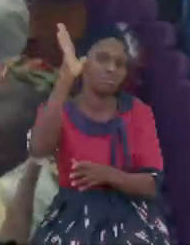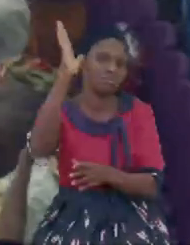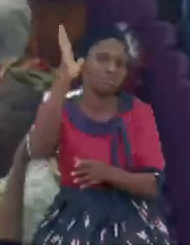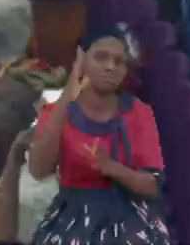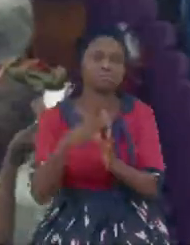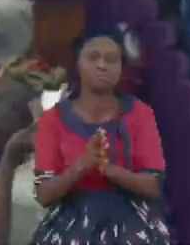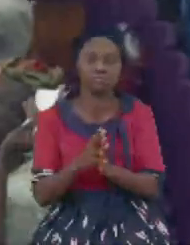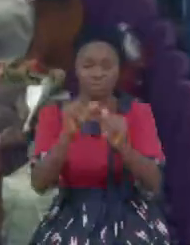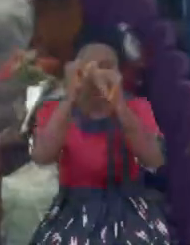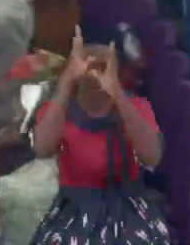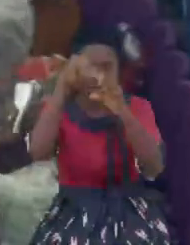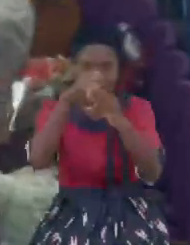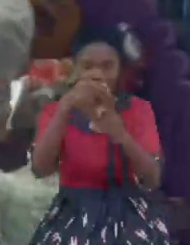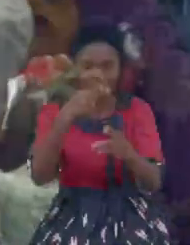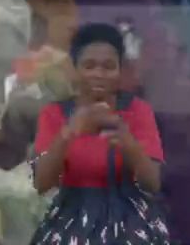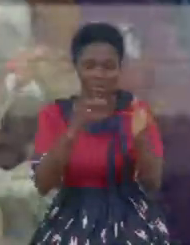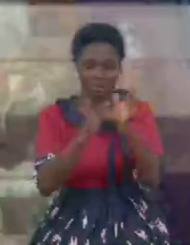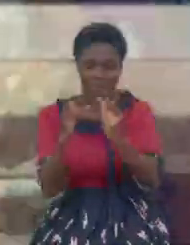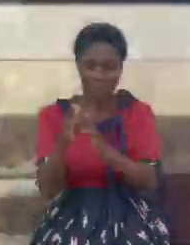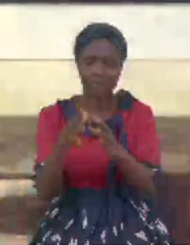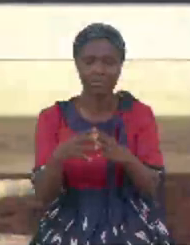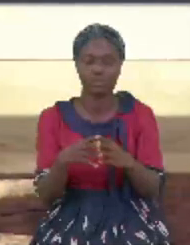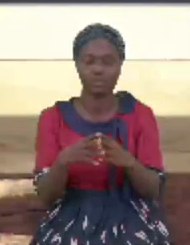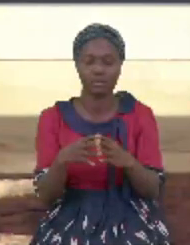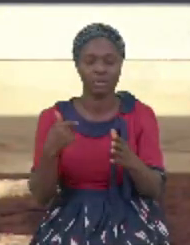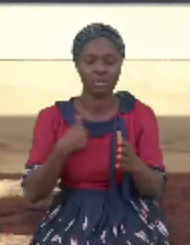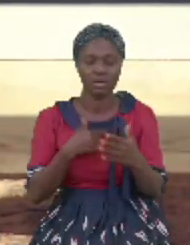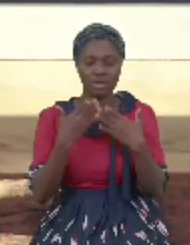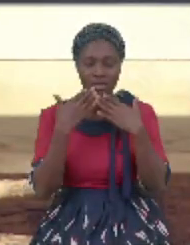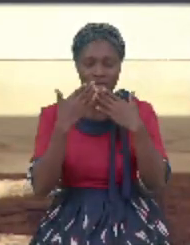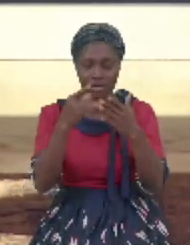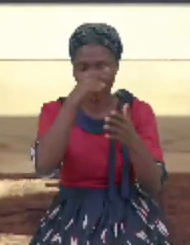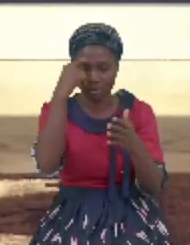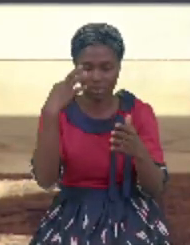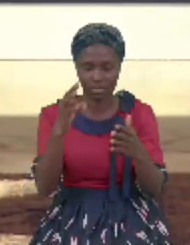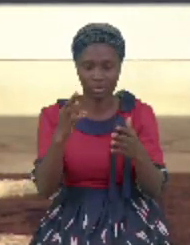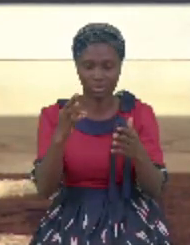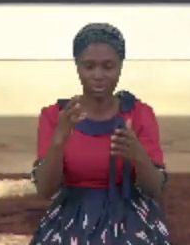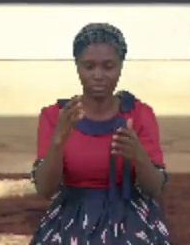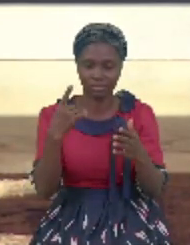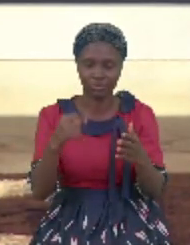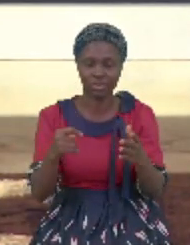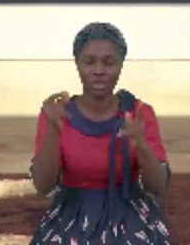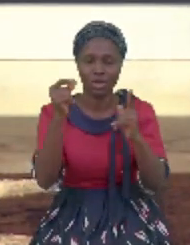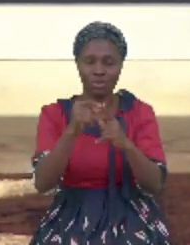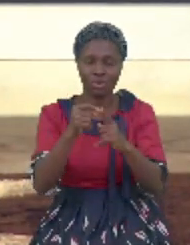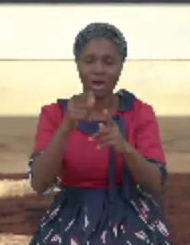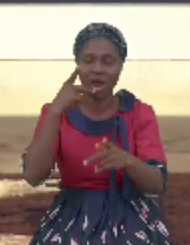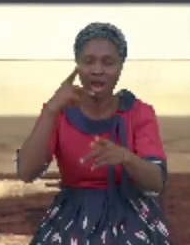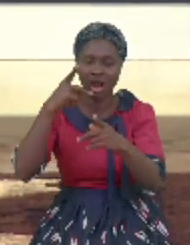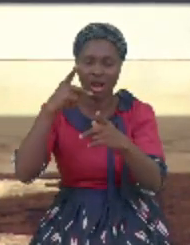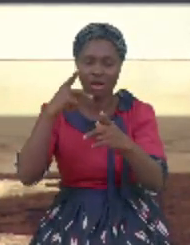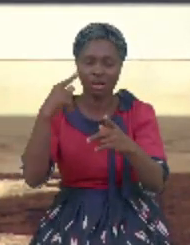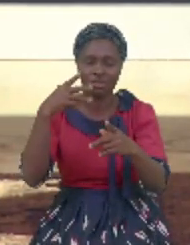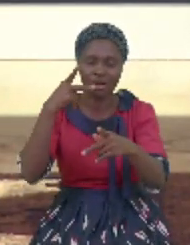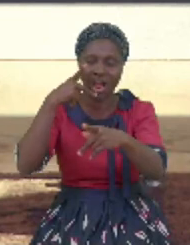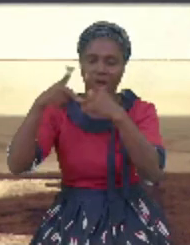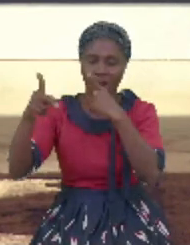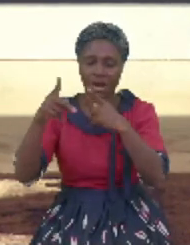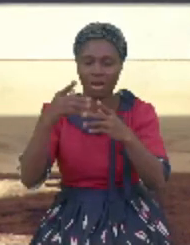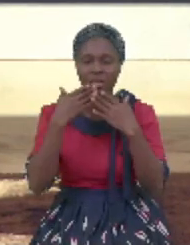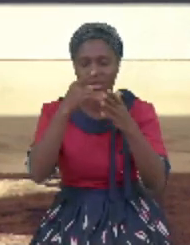là. Père, au nom de Jésus, nous te remercions pour la proclamation. Merci pour